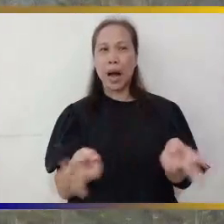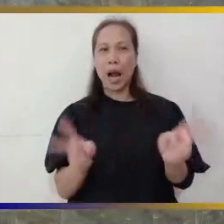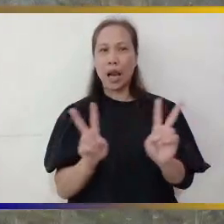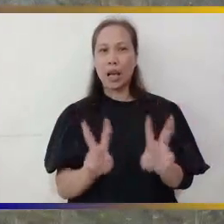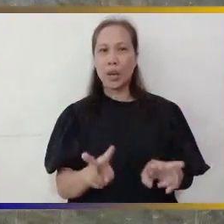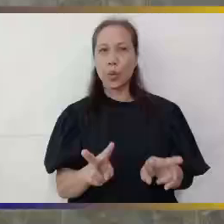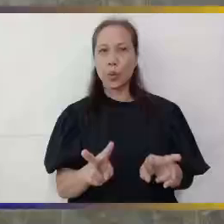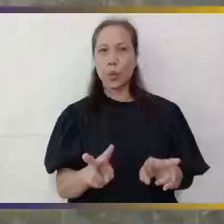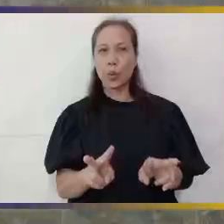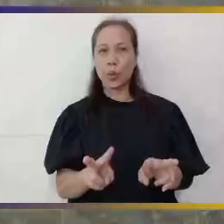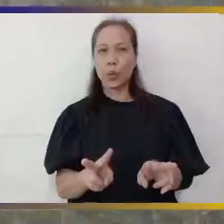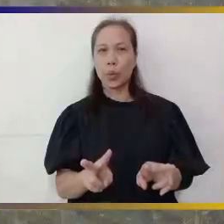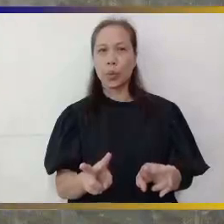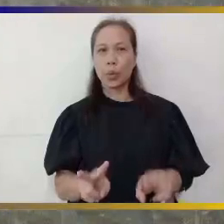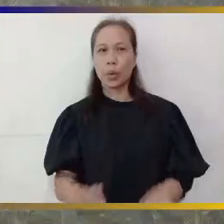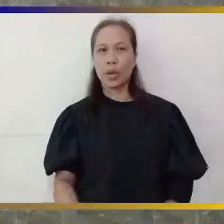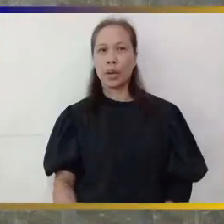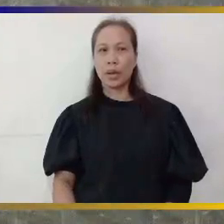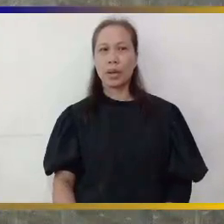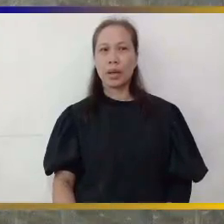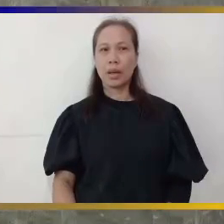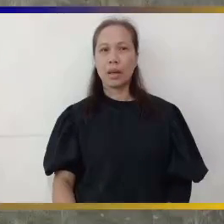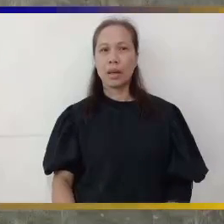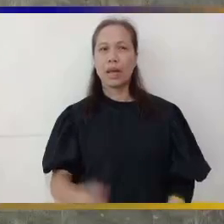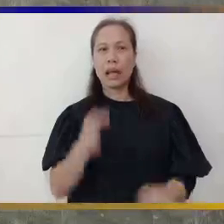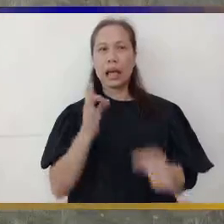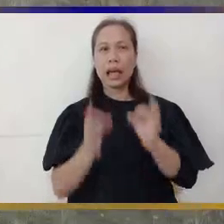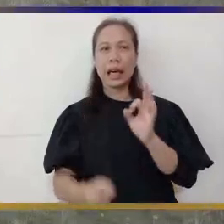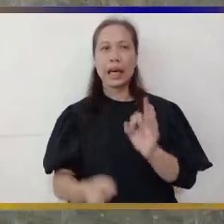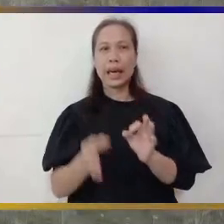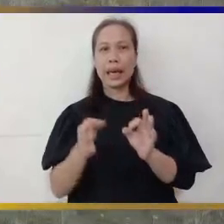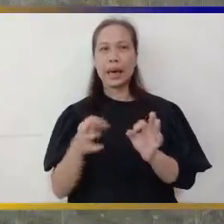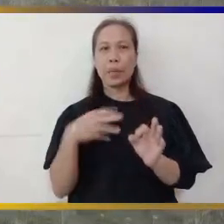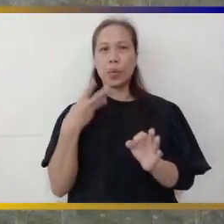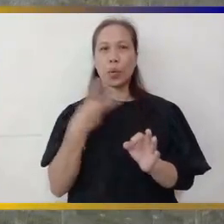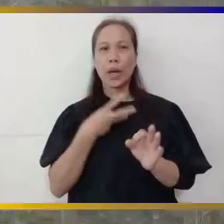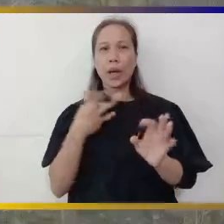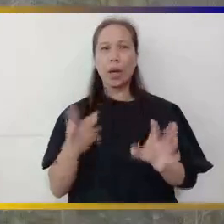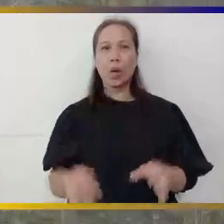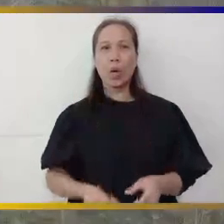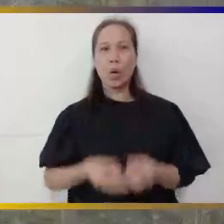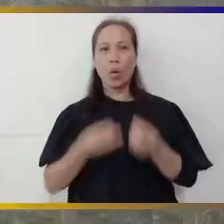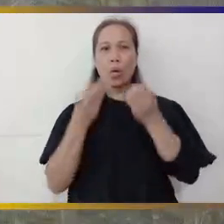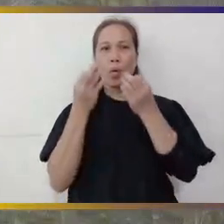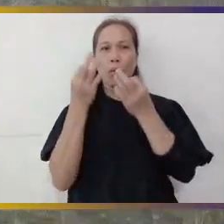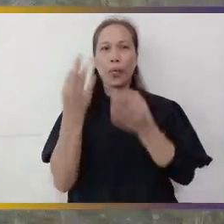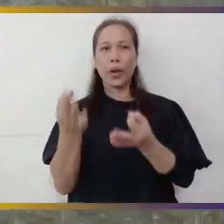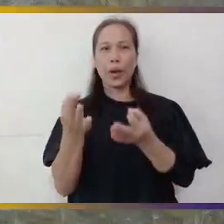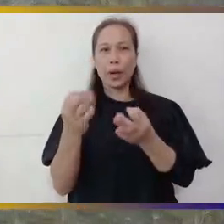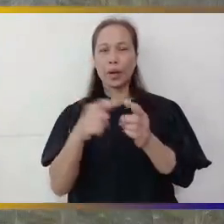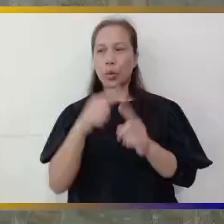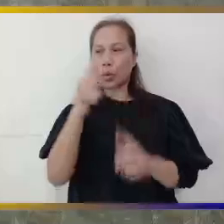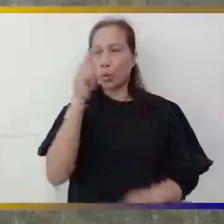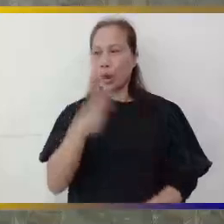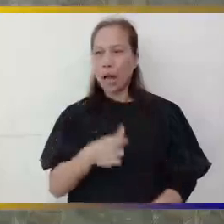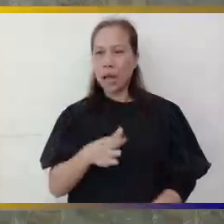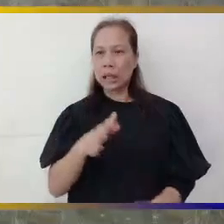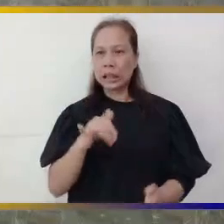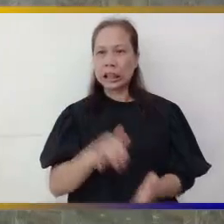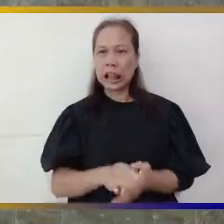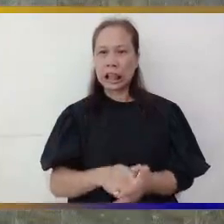Oh see that so pagka ikaw ay naghandog sa panginoon na may kapansanan yun ang credit mo